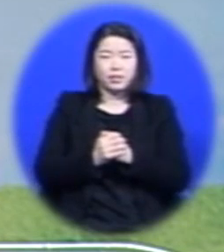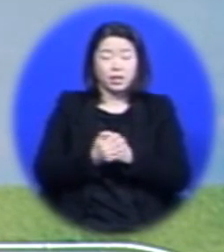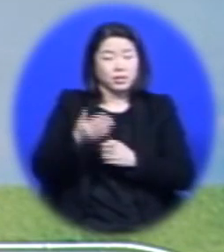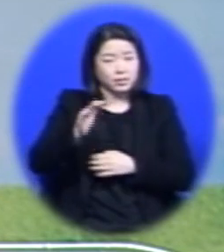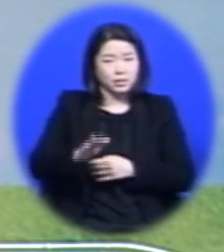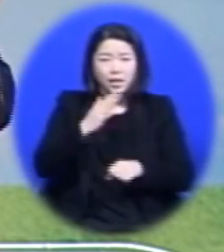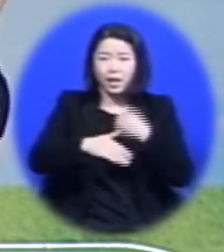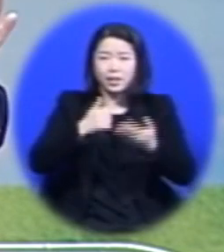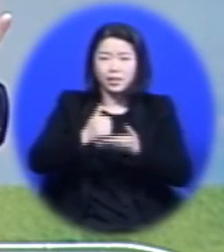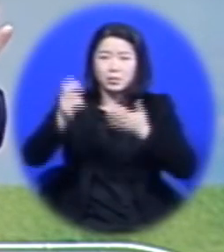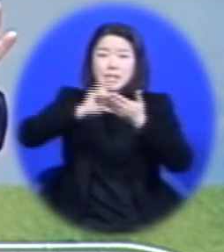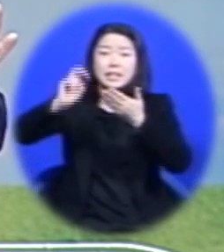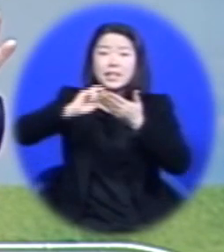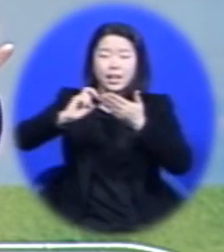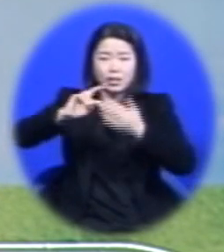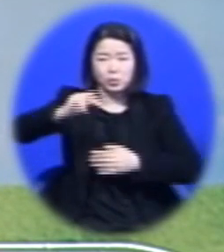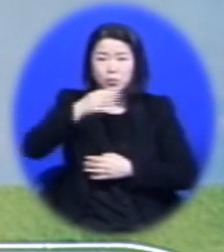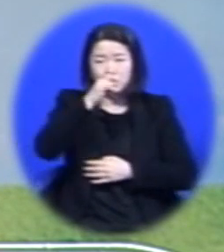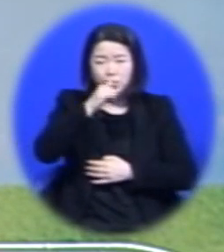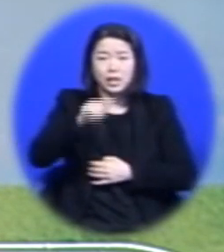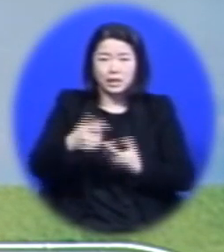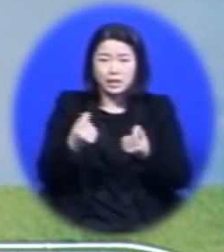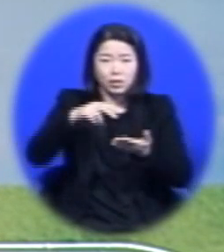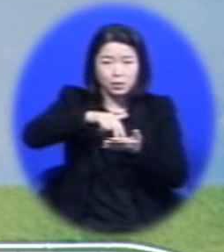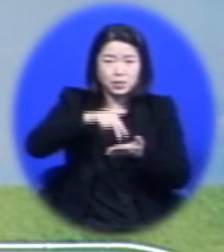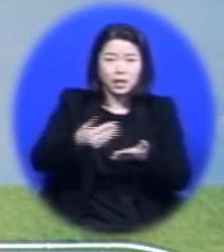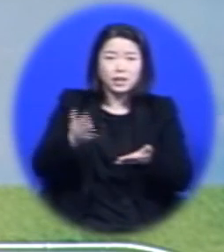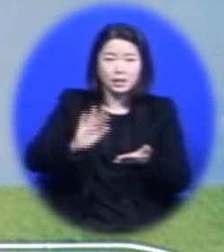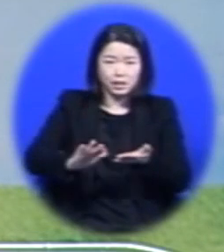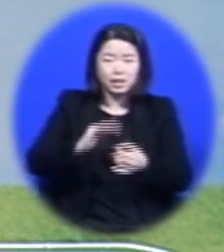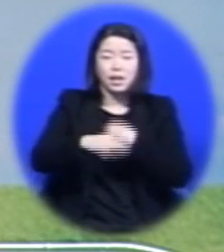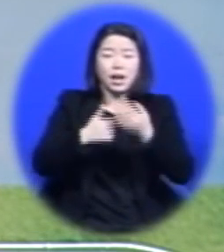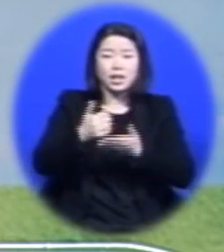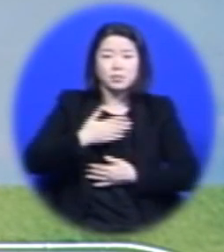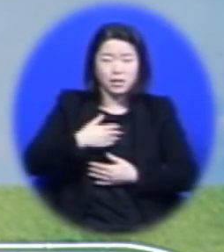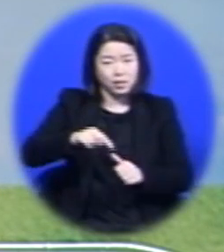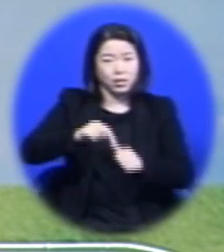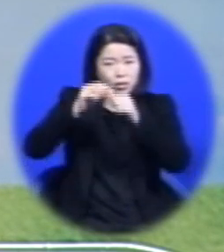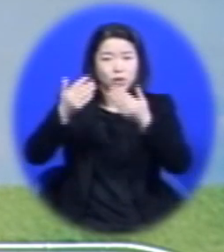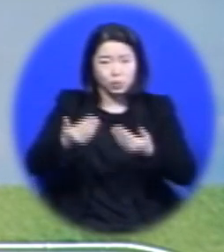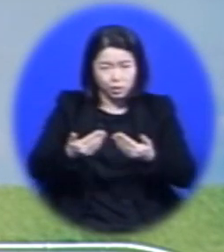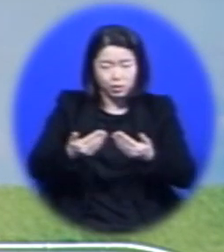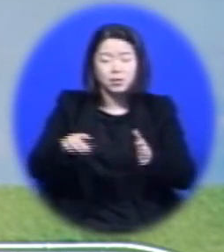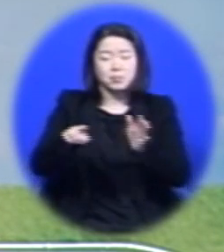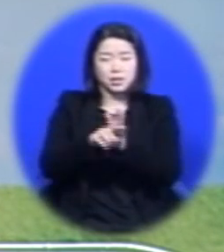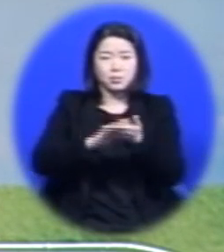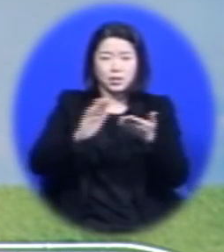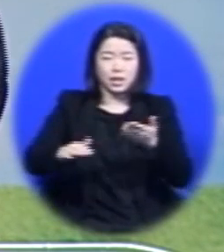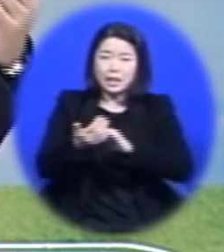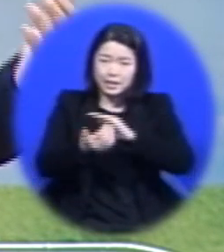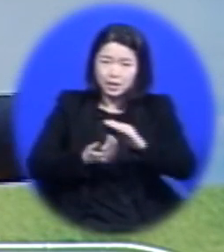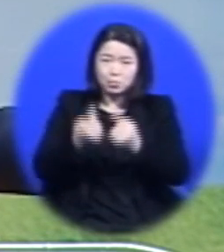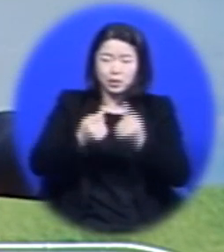그런데 하나님을 찬양 까지 합니다 이런 형편인데 하나님의 나를 건져 주실 거라고 남 있습니다 이전보다